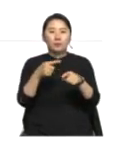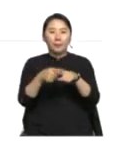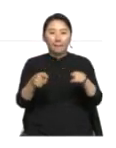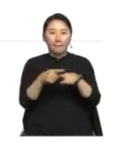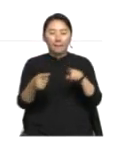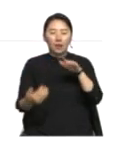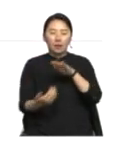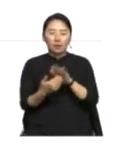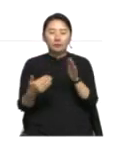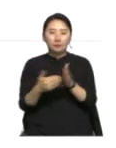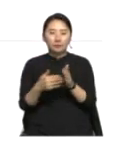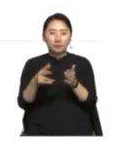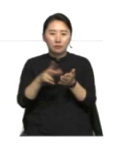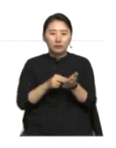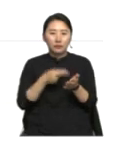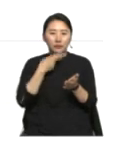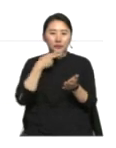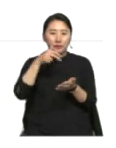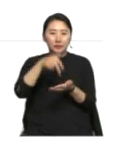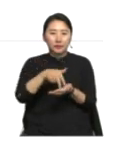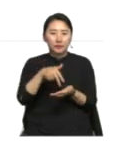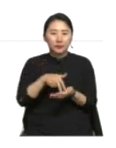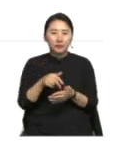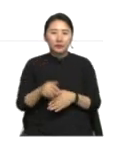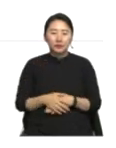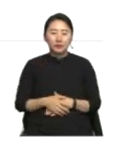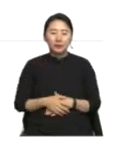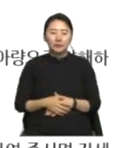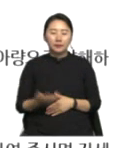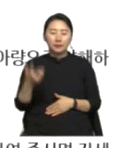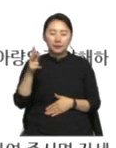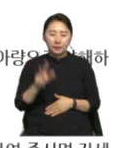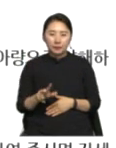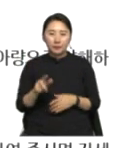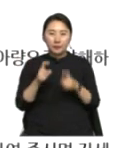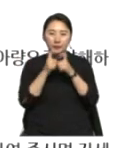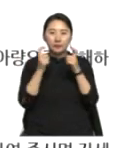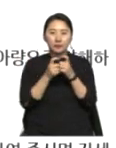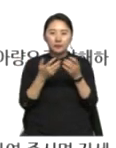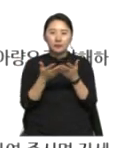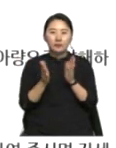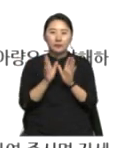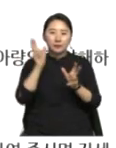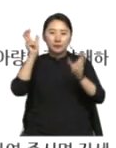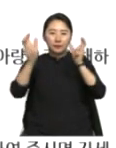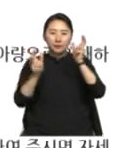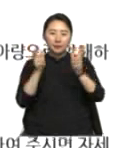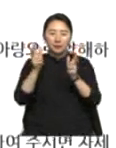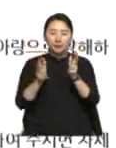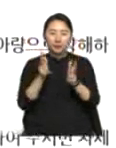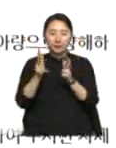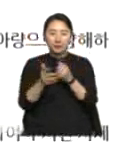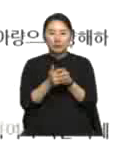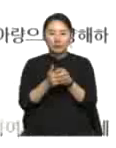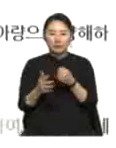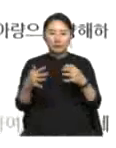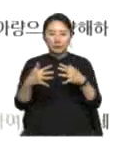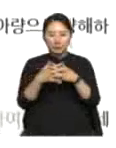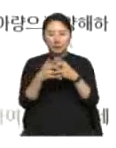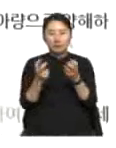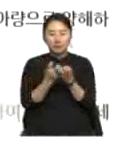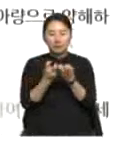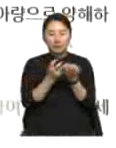이루어진 것이라며 문제는 없다는 입장입니다. 다만 민간 업체의 사업이기 때문에 건설사가 대안을